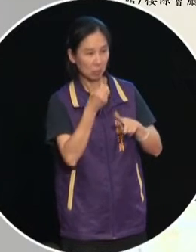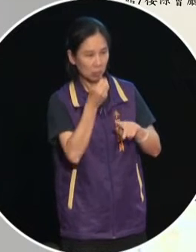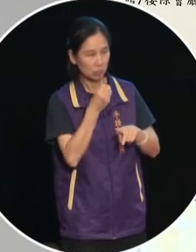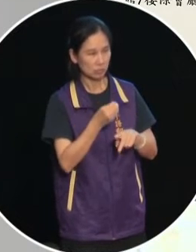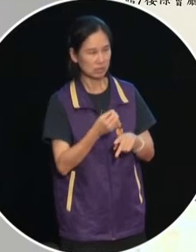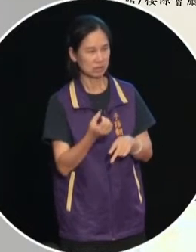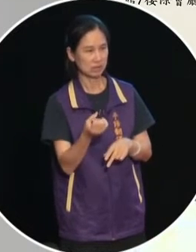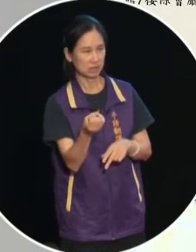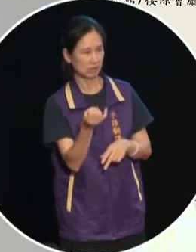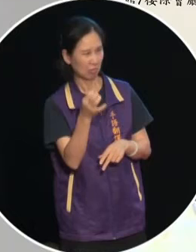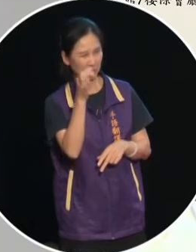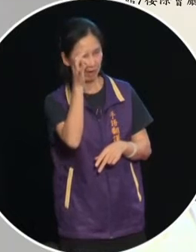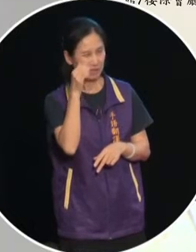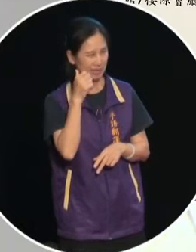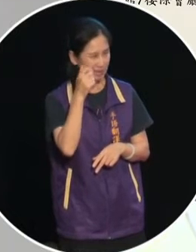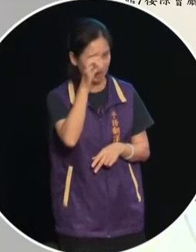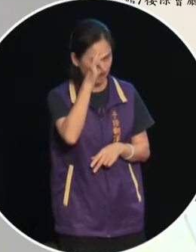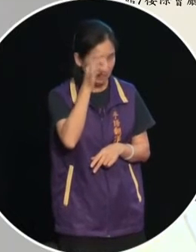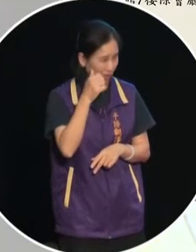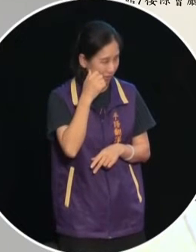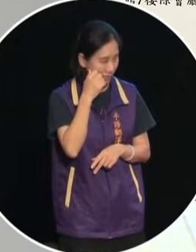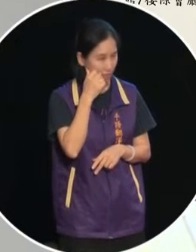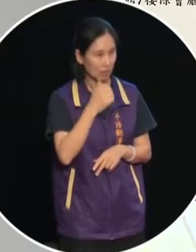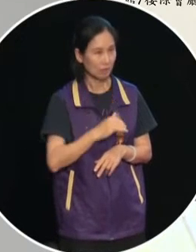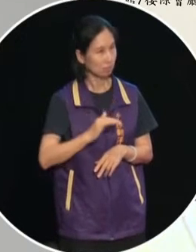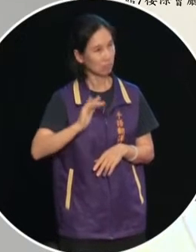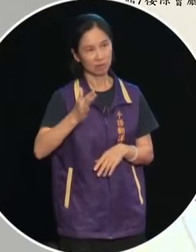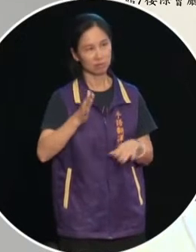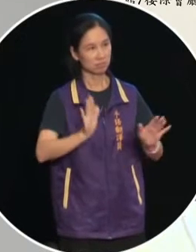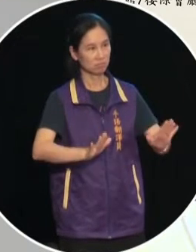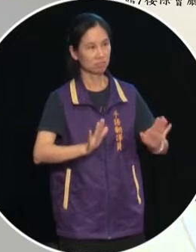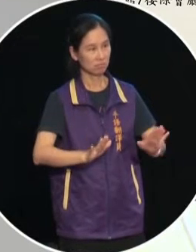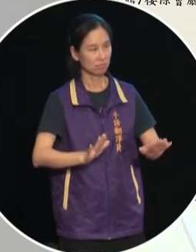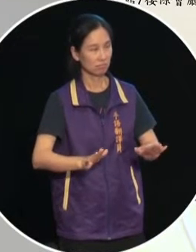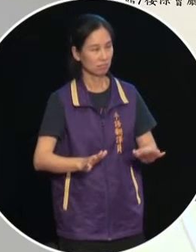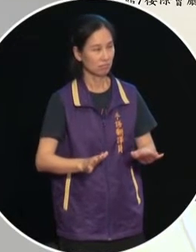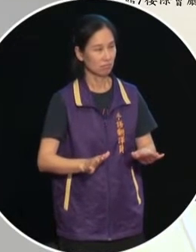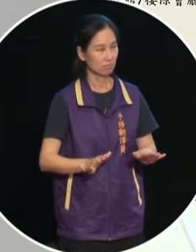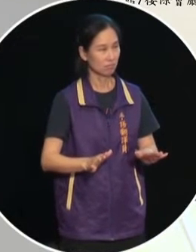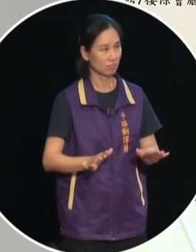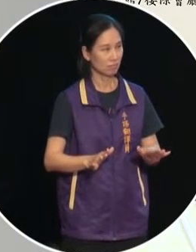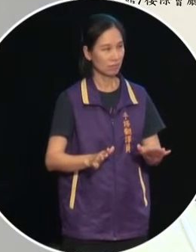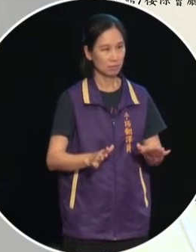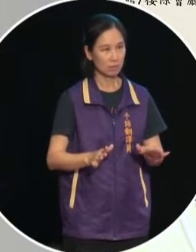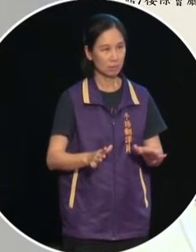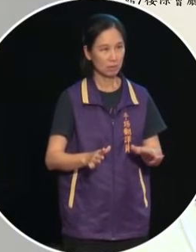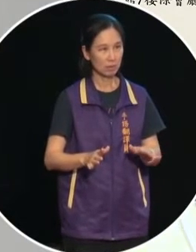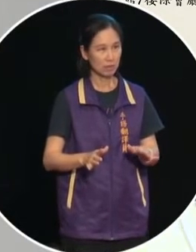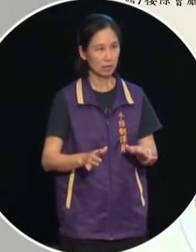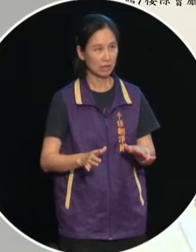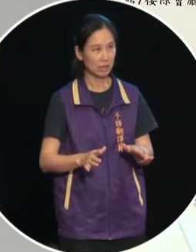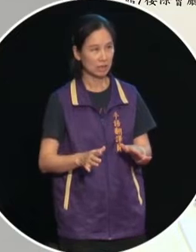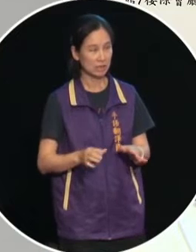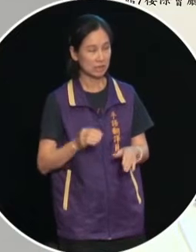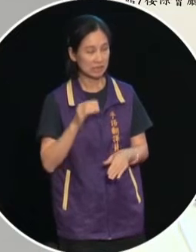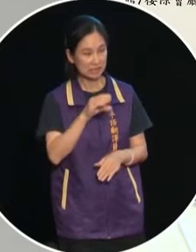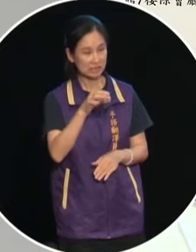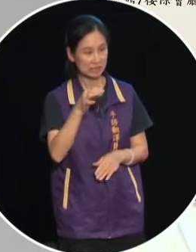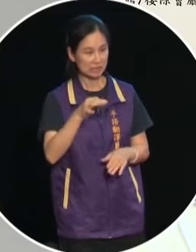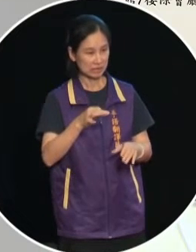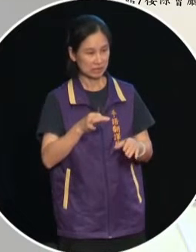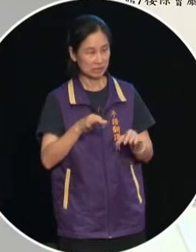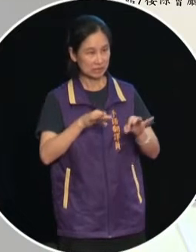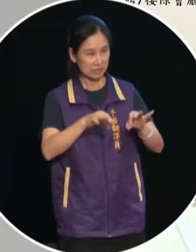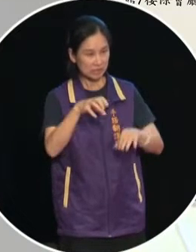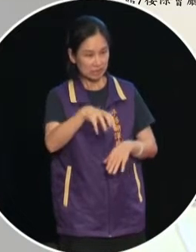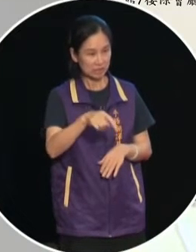找。不过现在东京每个车站都有呢，不过味道并不是那